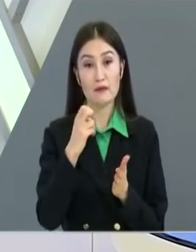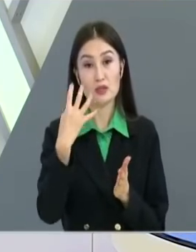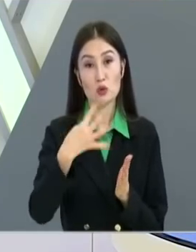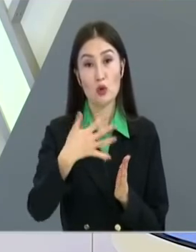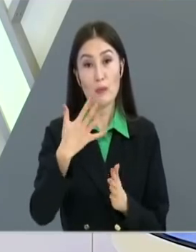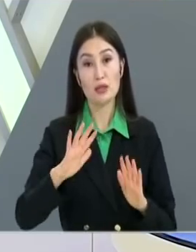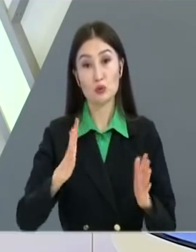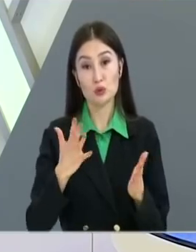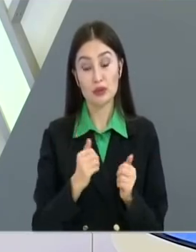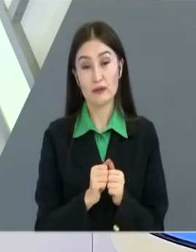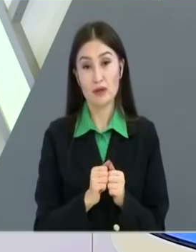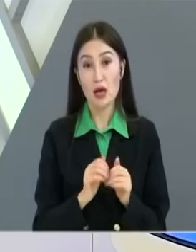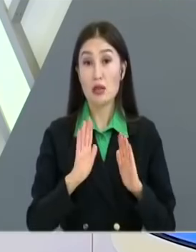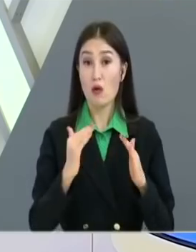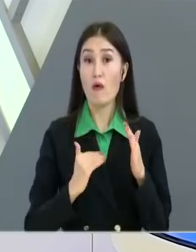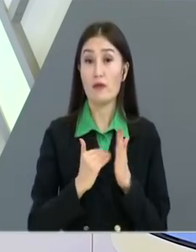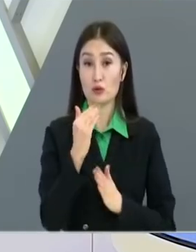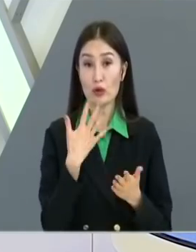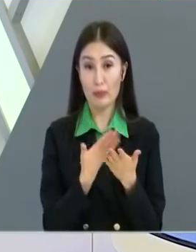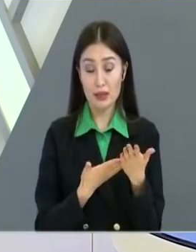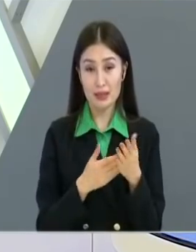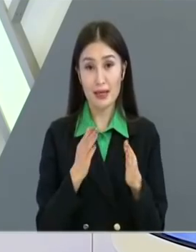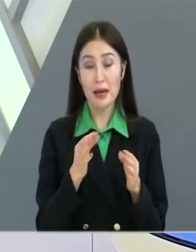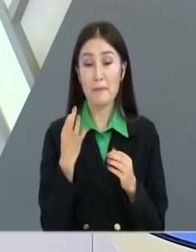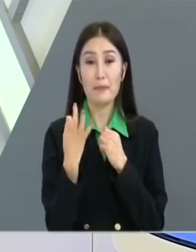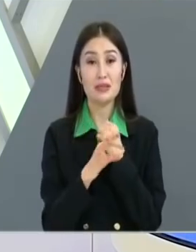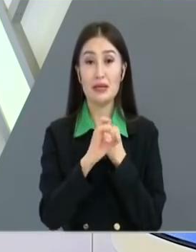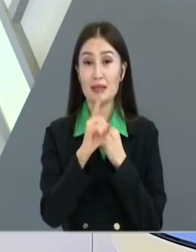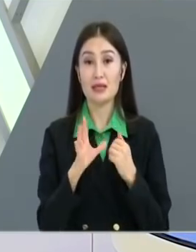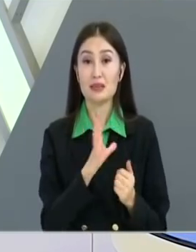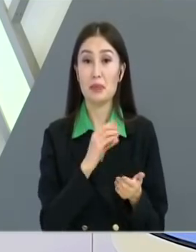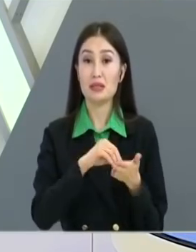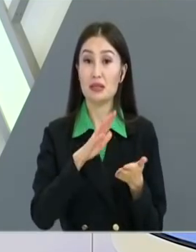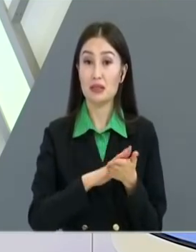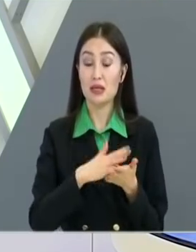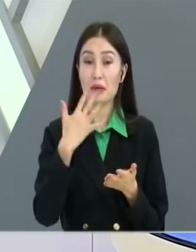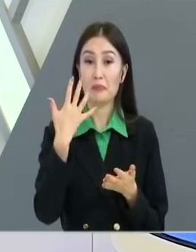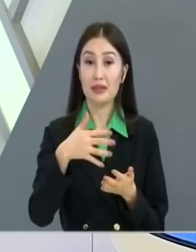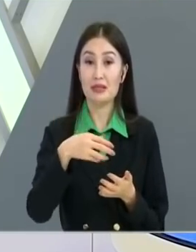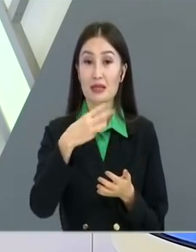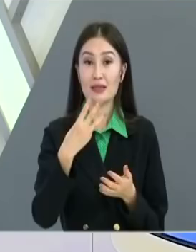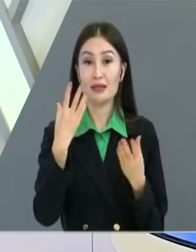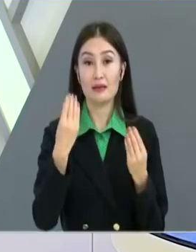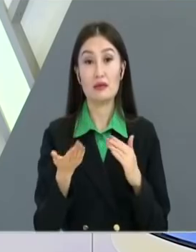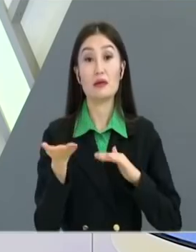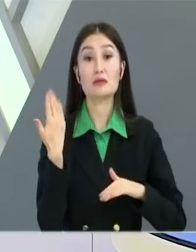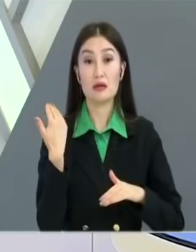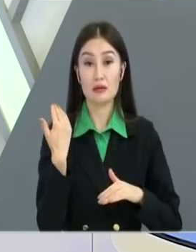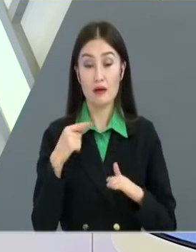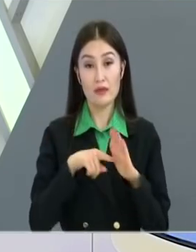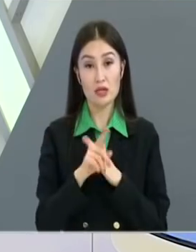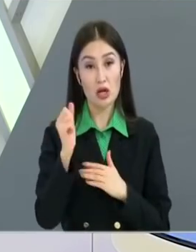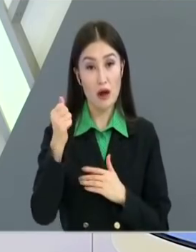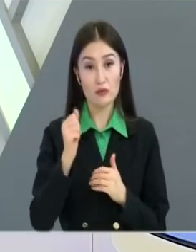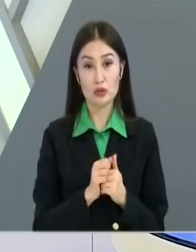245 случаев. Такой высокий показатель в последний раз был зарегистрирован 53 дня назад, в начале